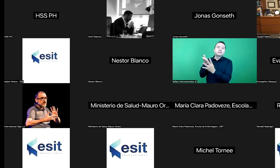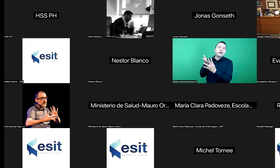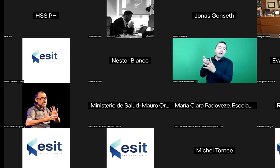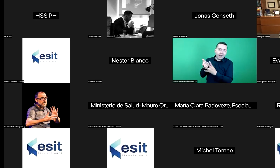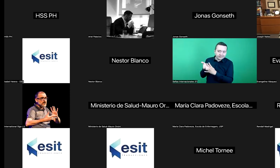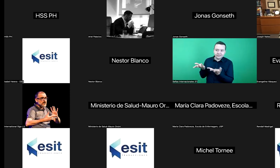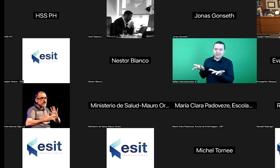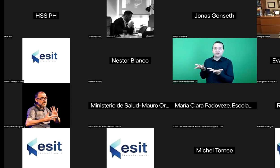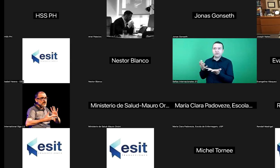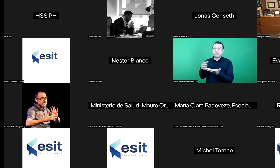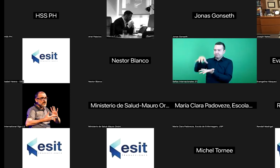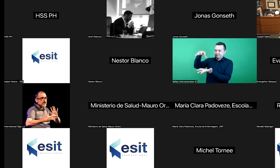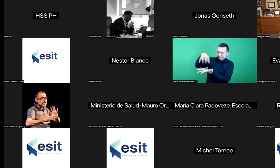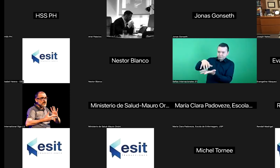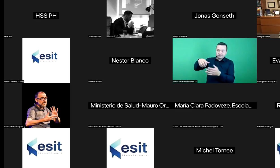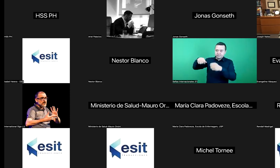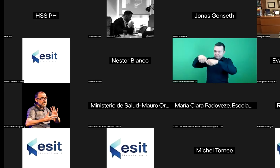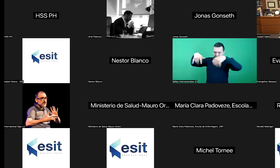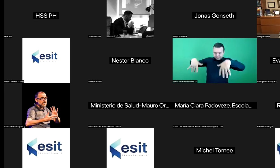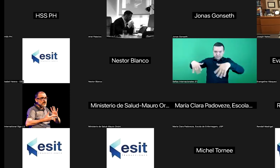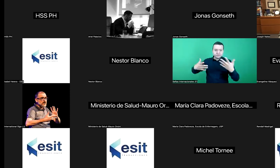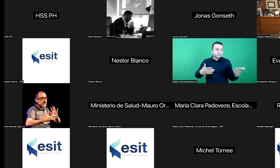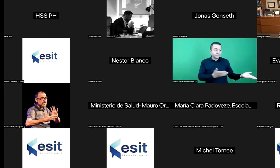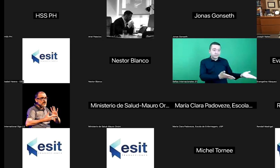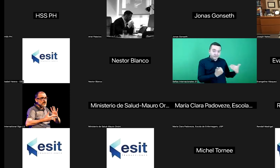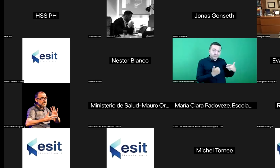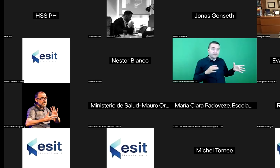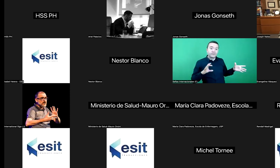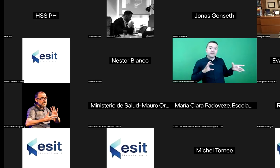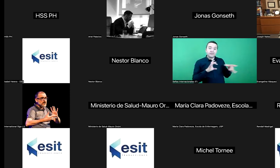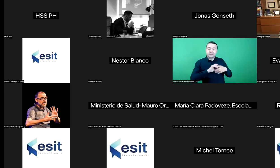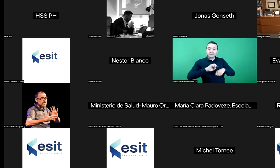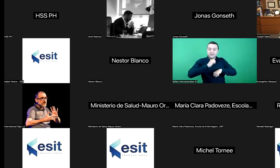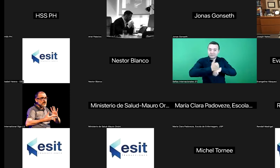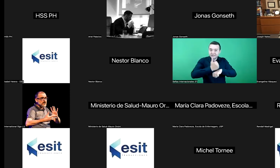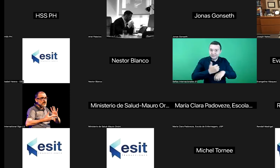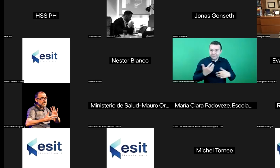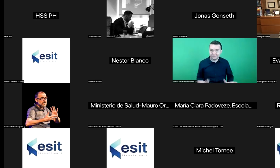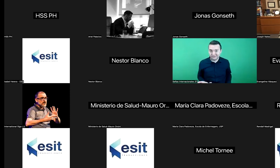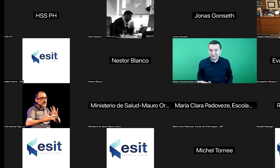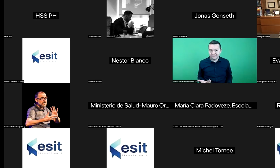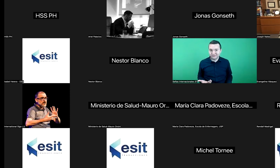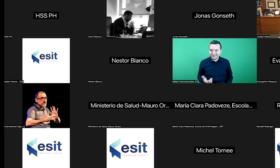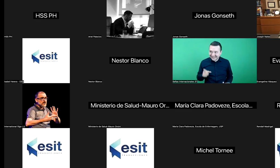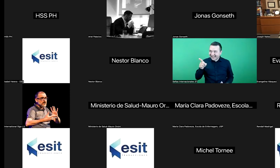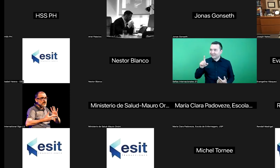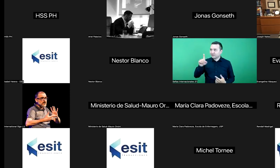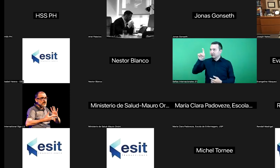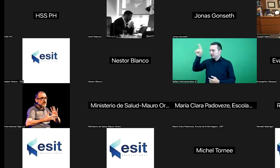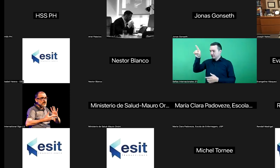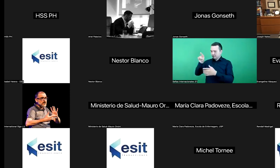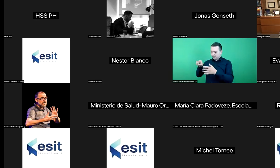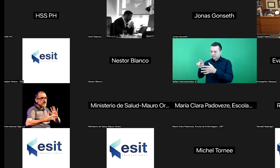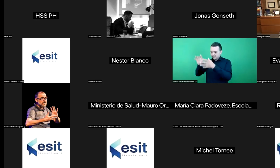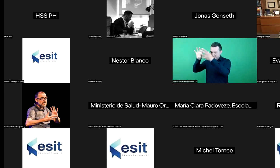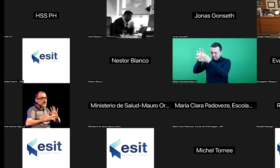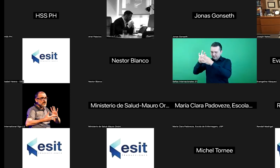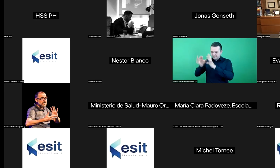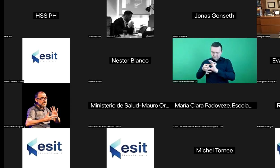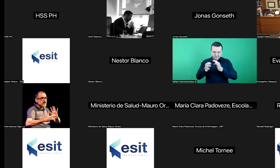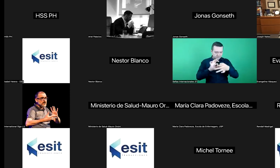l'accès, le caractère central, la participation des patients, qu'on tienne compte de tous ces éléments